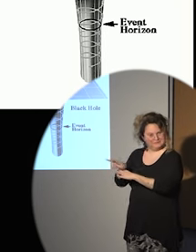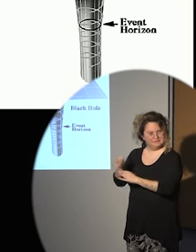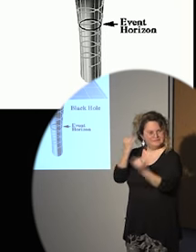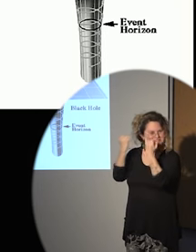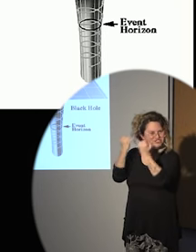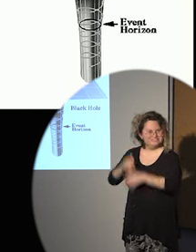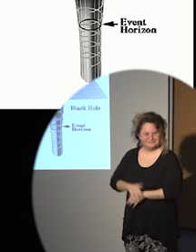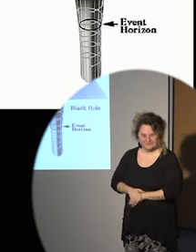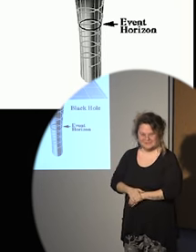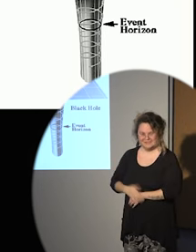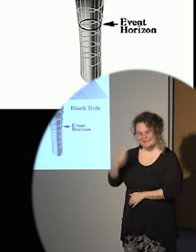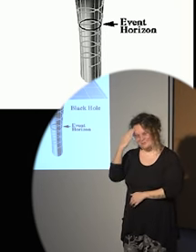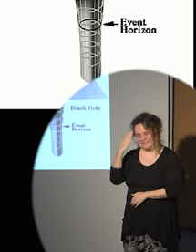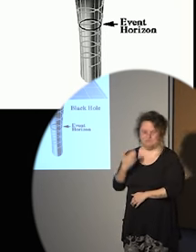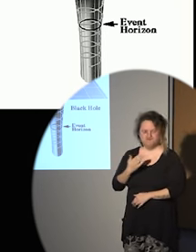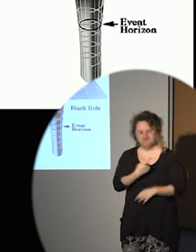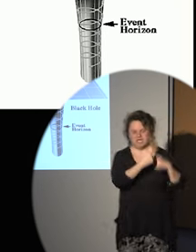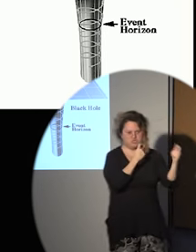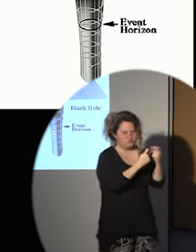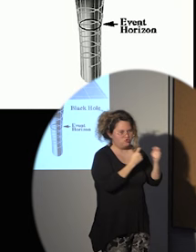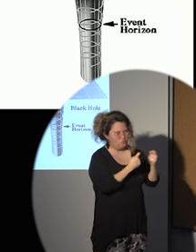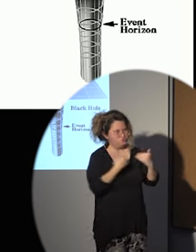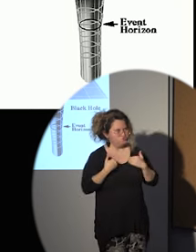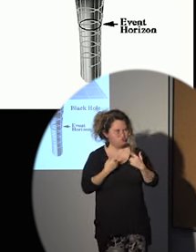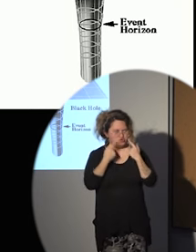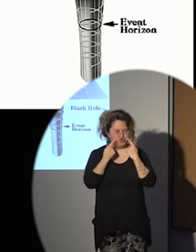en a un qui est un peu plus prudent que l'autre, qui dit, bon, moi, je vais rester